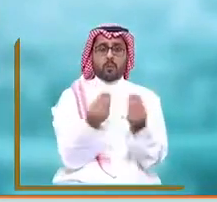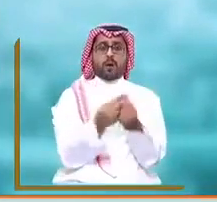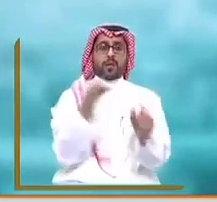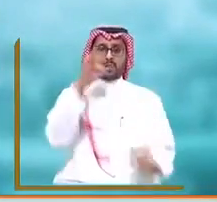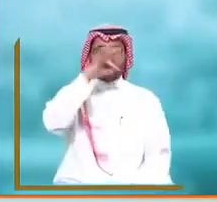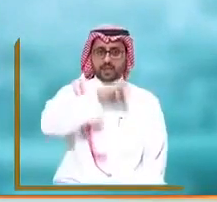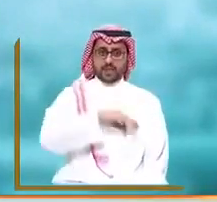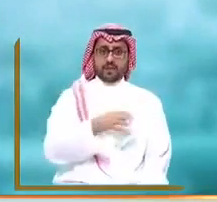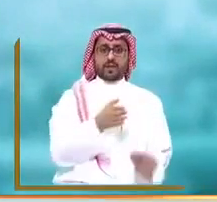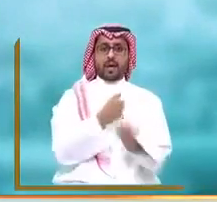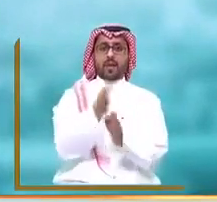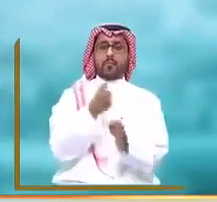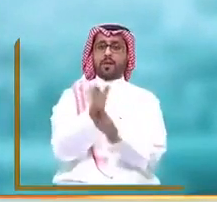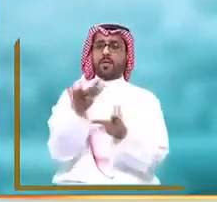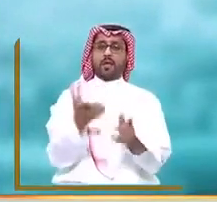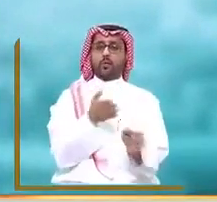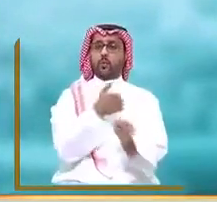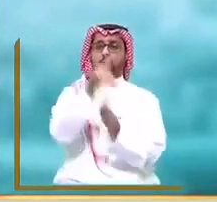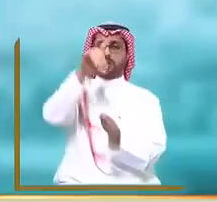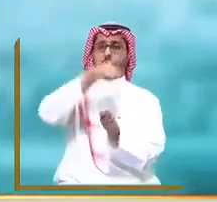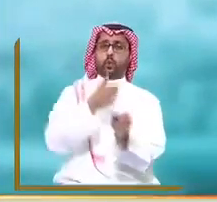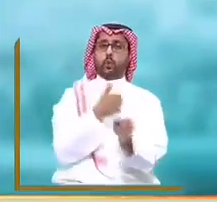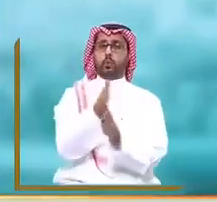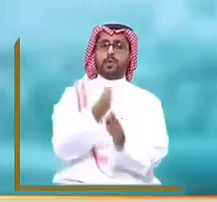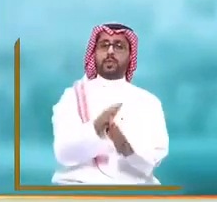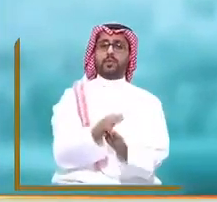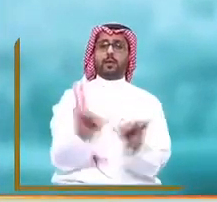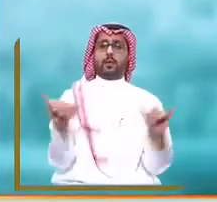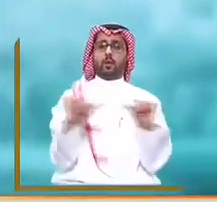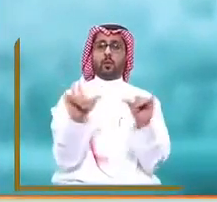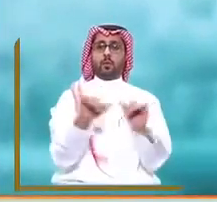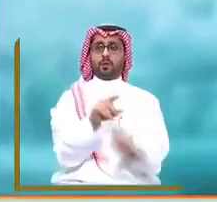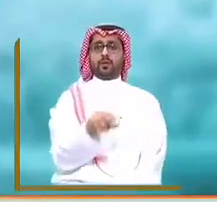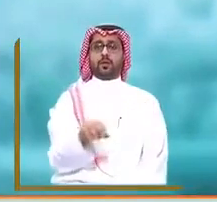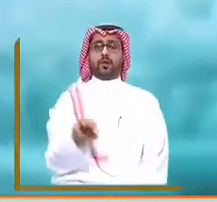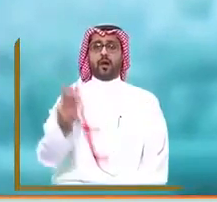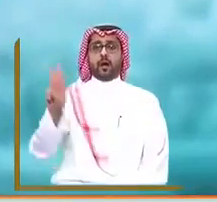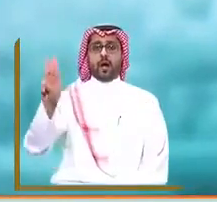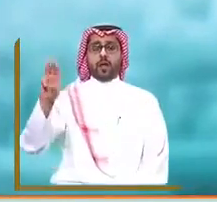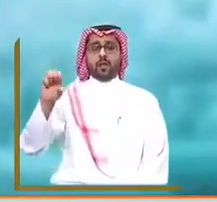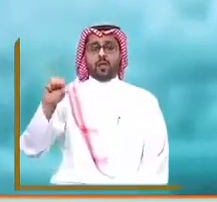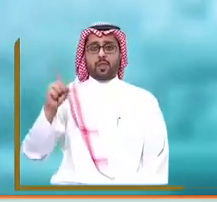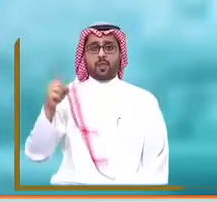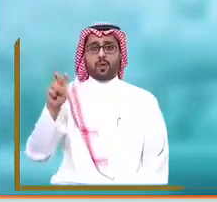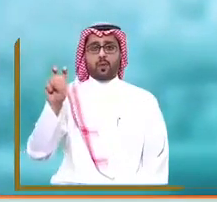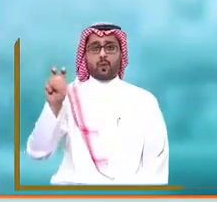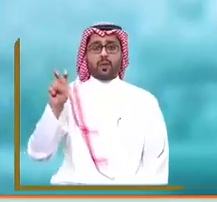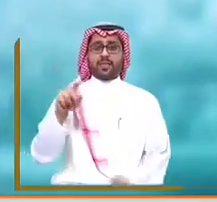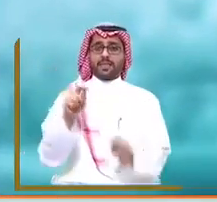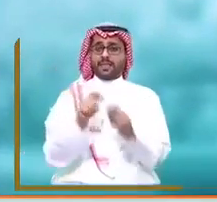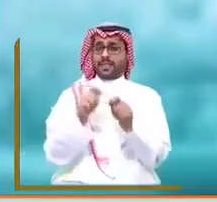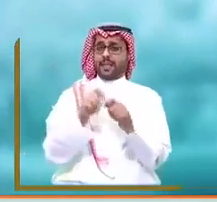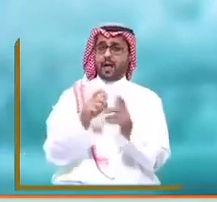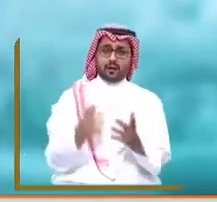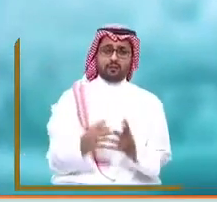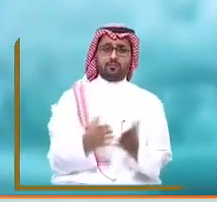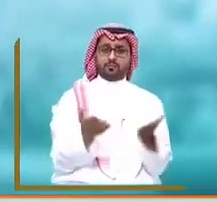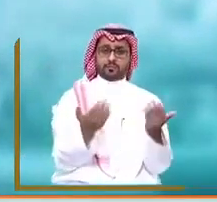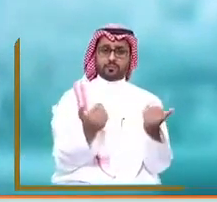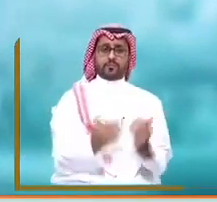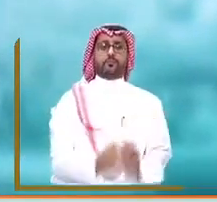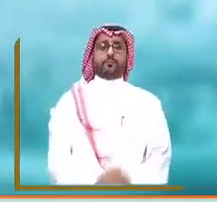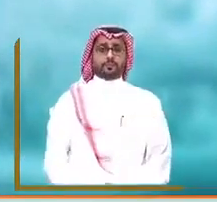الاستفادة من هذه المجالات. نريد أن تحدثنا عن أبرز المجالات، مجالات الثورة الصناعية التي يركز عليها هذا